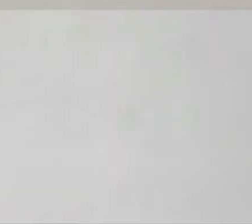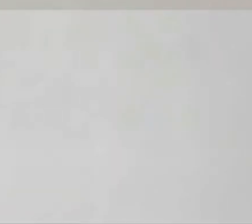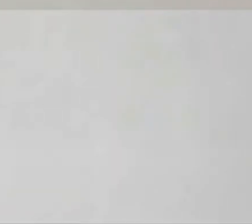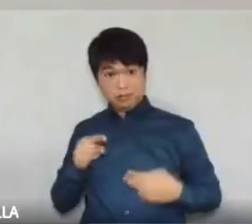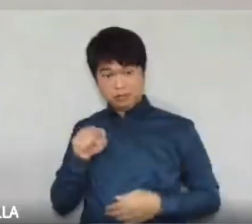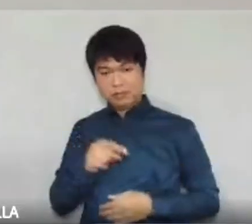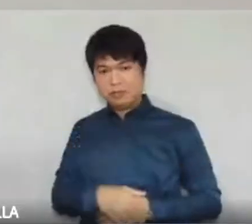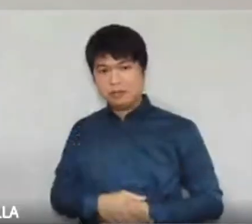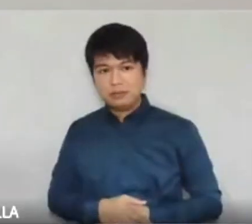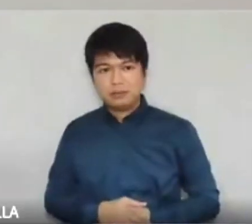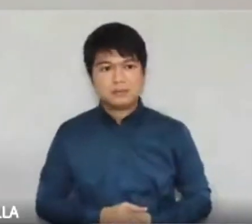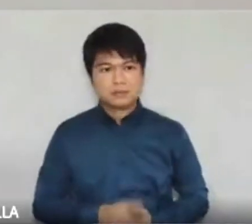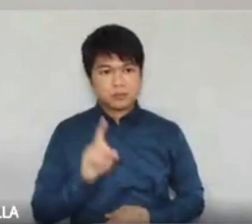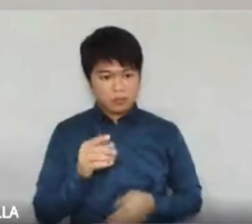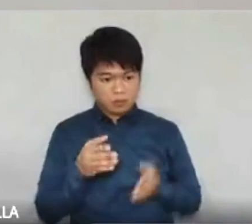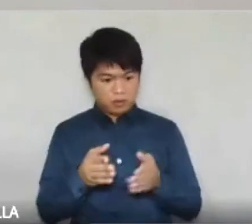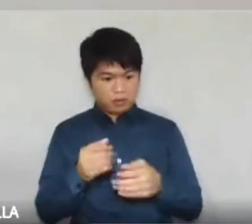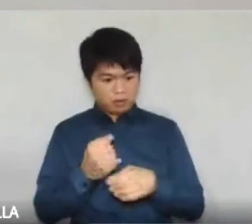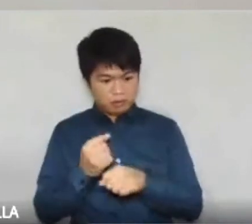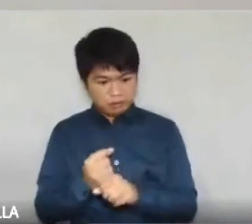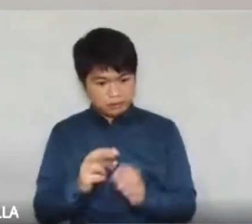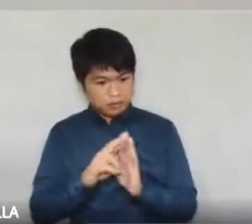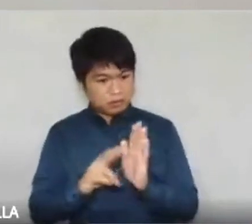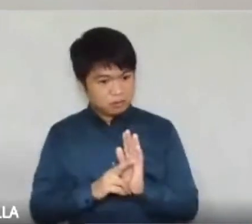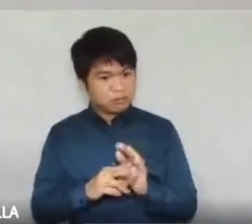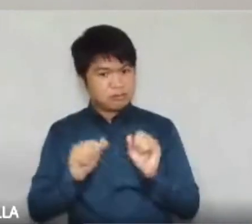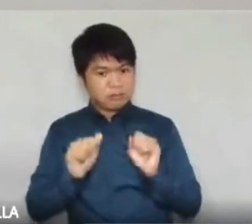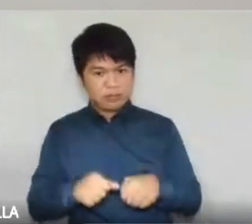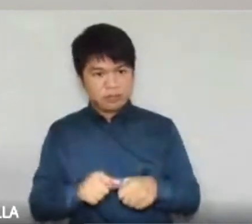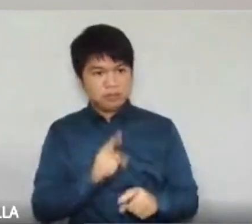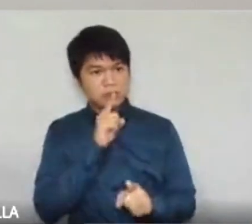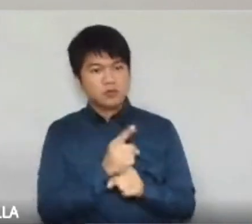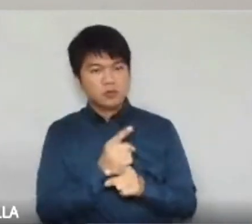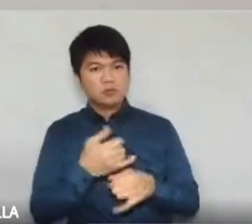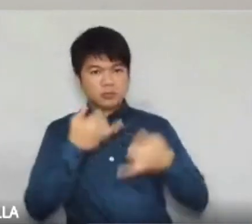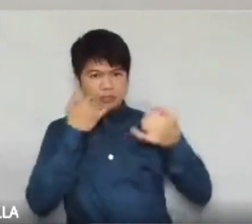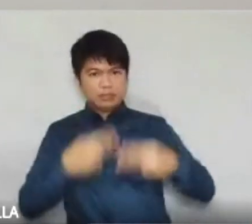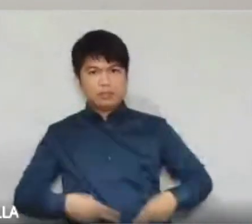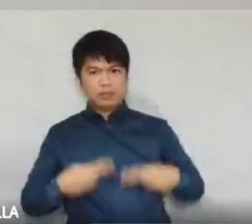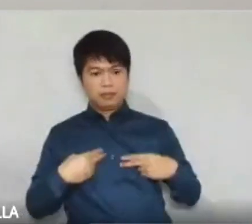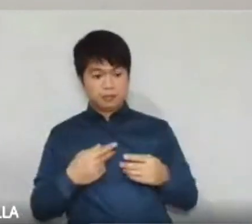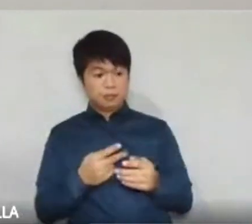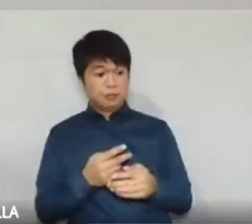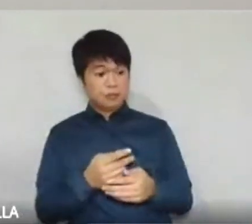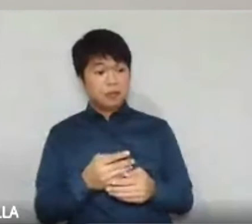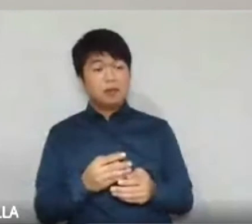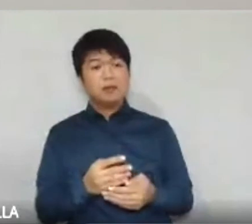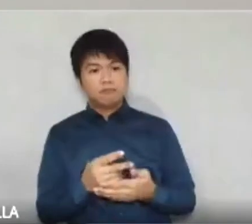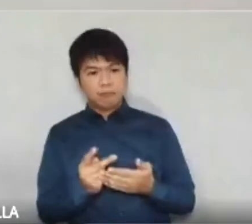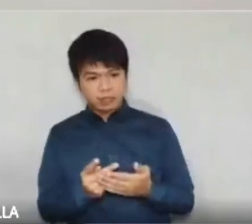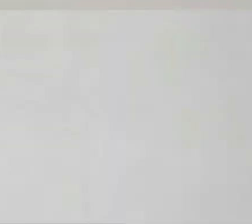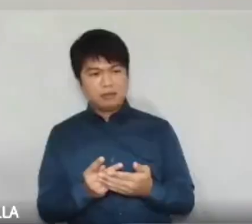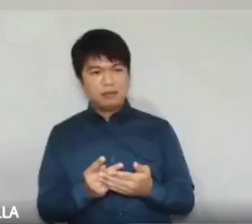bagay na kayang gawin ng regulasyon ay kaya ng regulasyon na masiguro na ang telehealth ay magiging bahagi ng healthcare provider